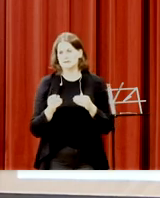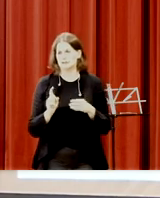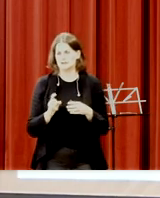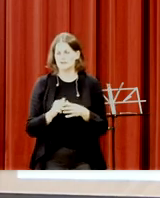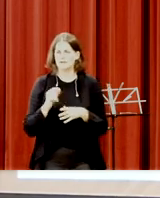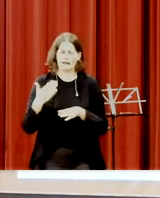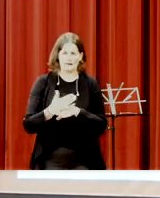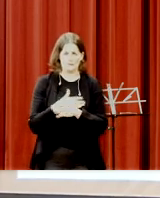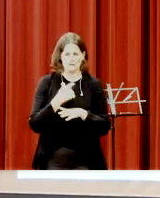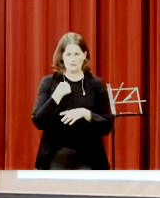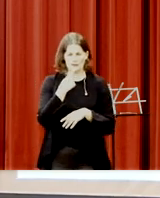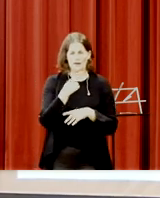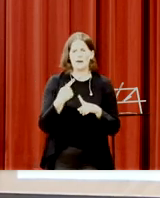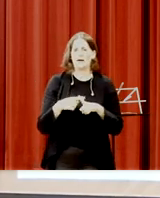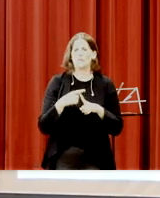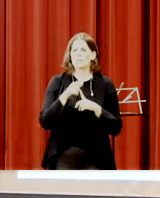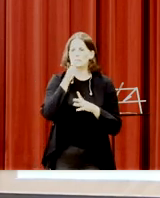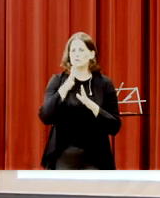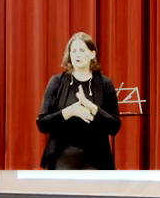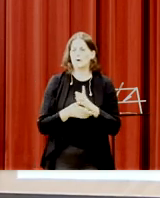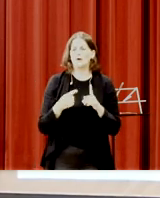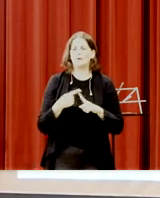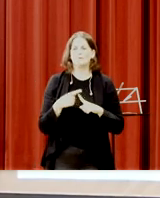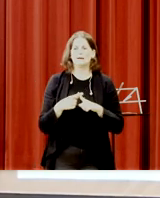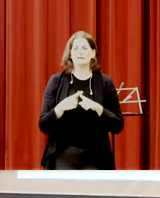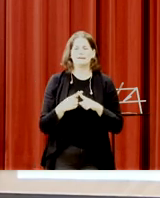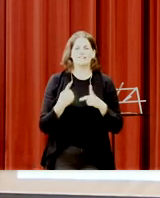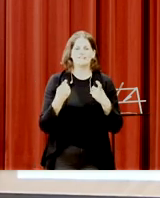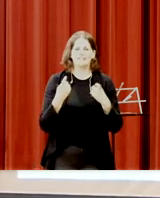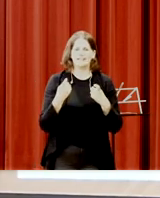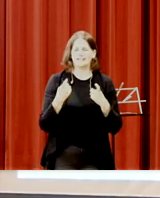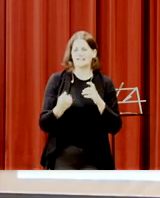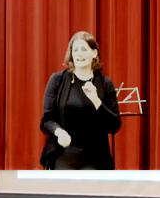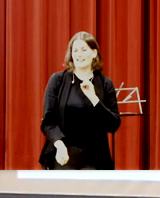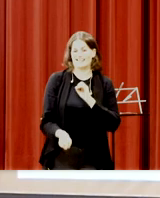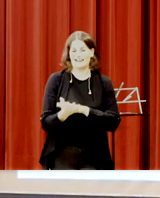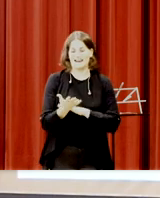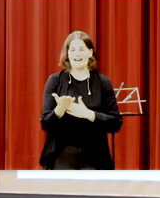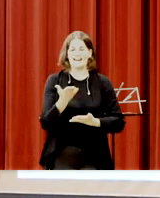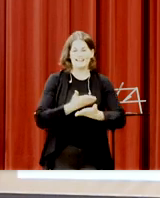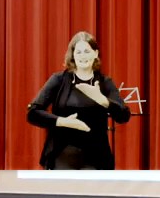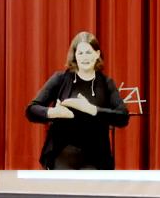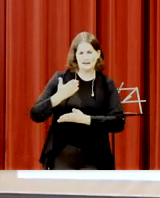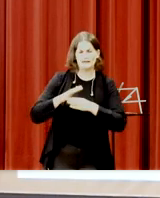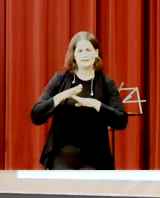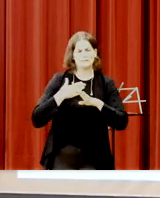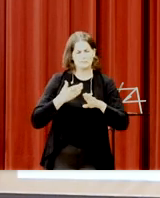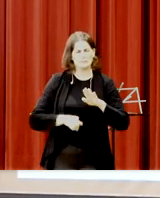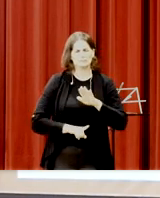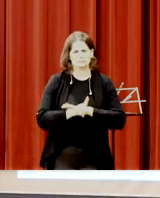de potenciar primer que les nostres comarques i després el nostre país.